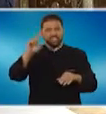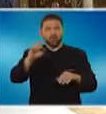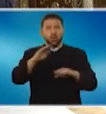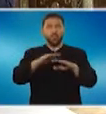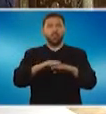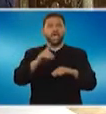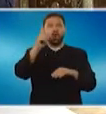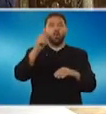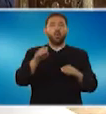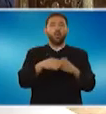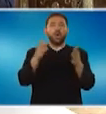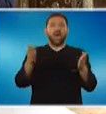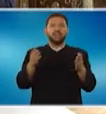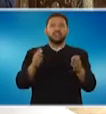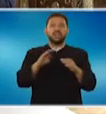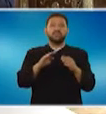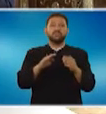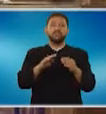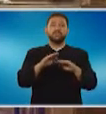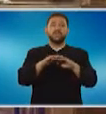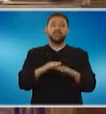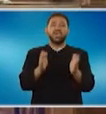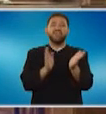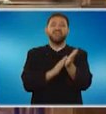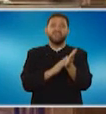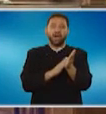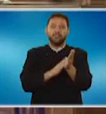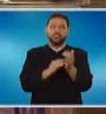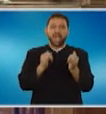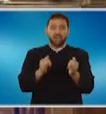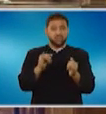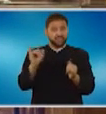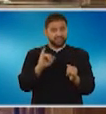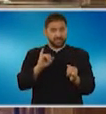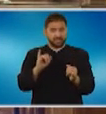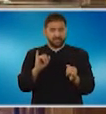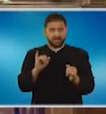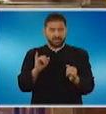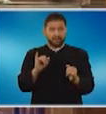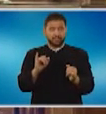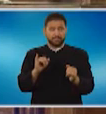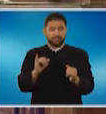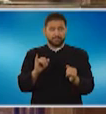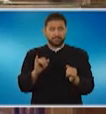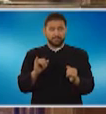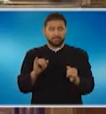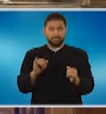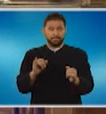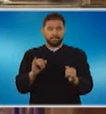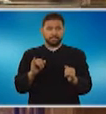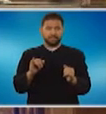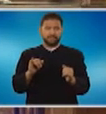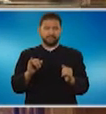fapt. Ați spus că ne bazăm pe fapt. Totdeauna. Și în această perspectivă cred că aș fi ales un